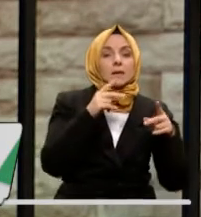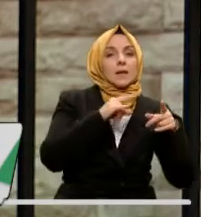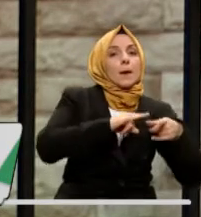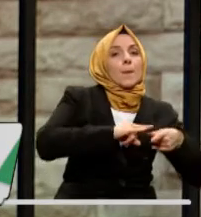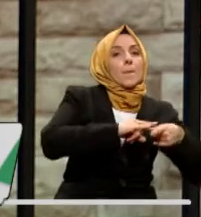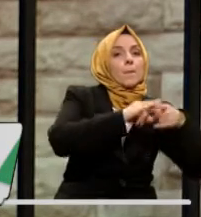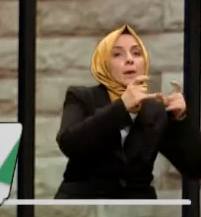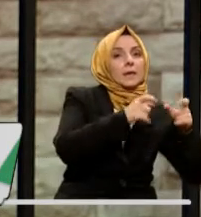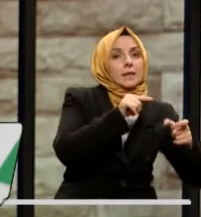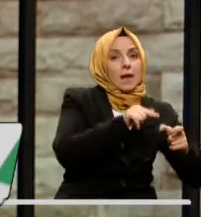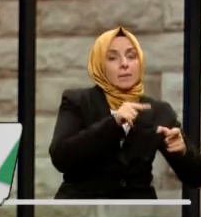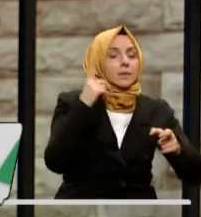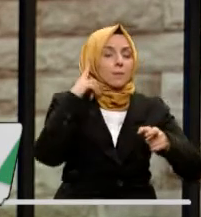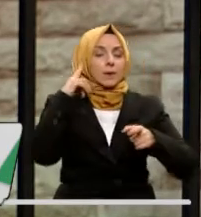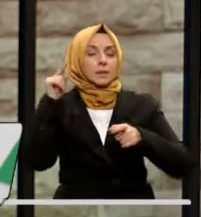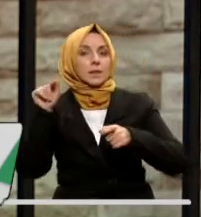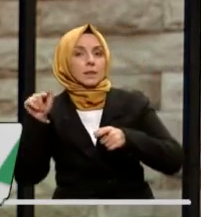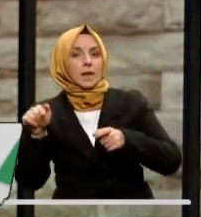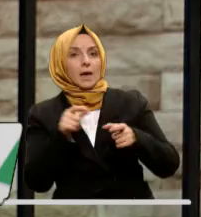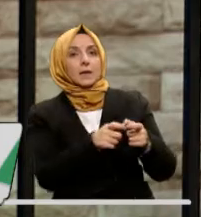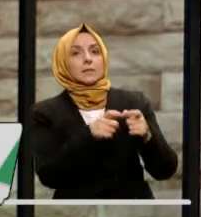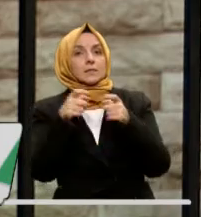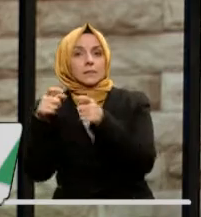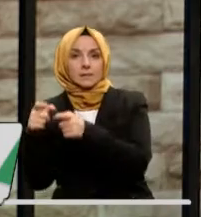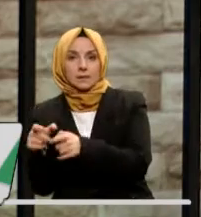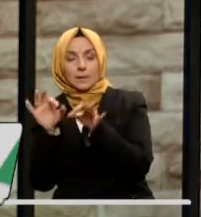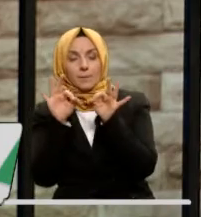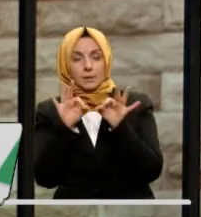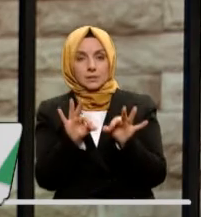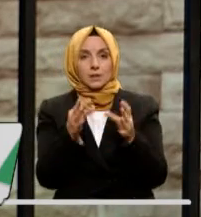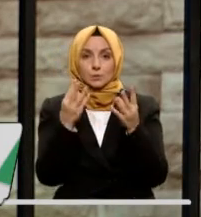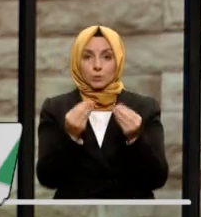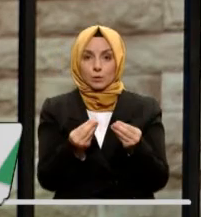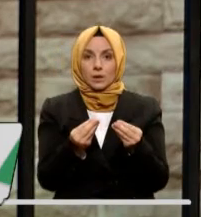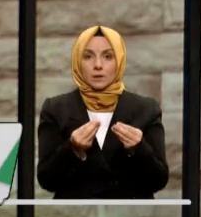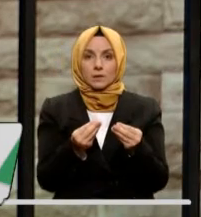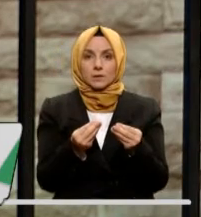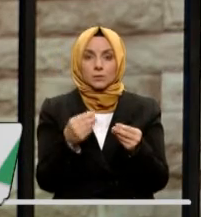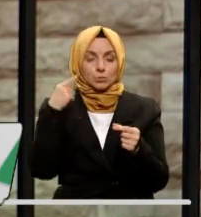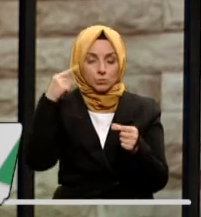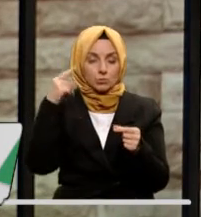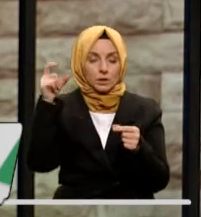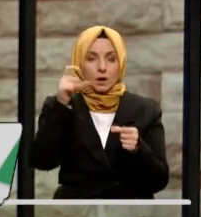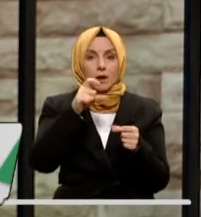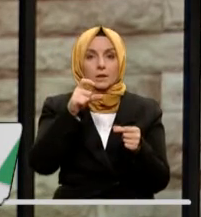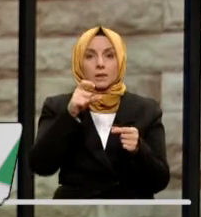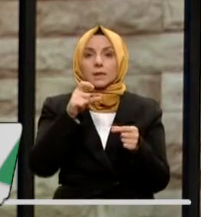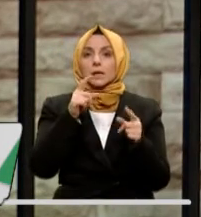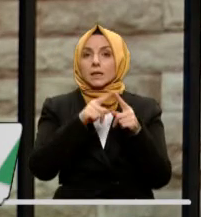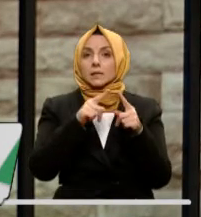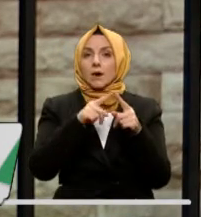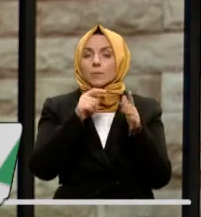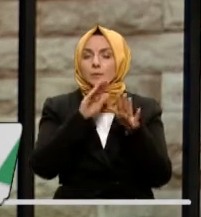olarak alarak ay hesabı bu yaptığımız bir takım Tabi bunu Kuranı Kerim'de değil